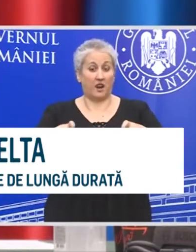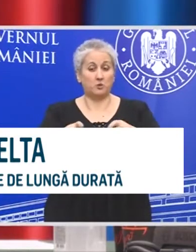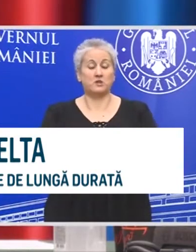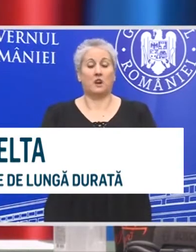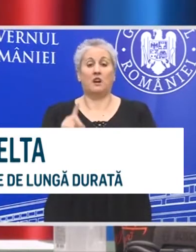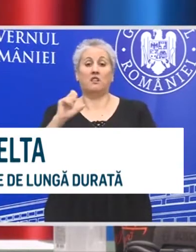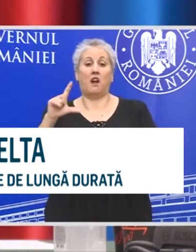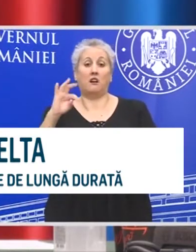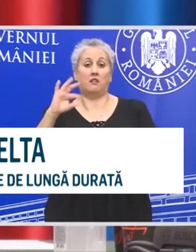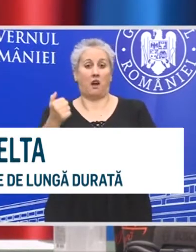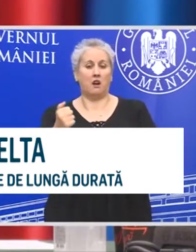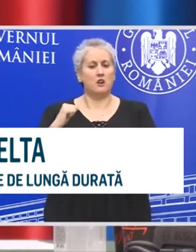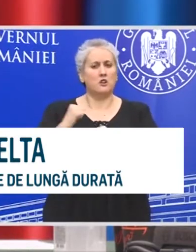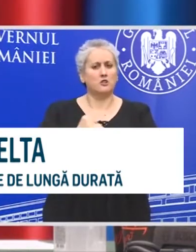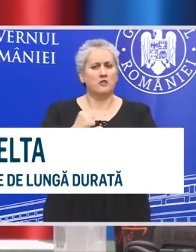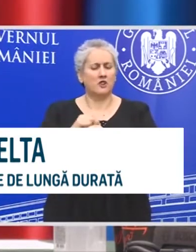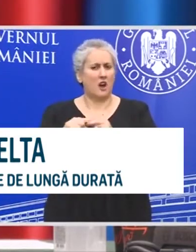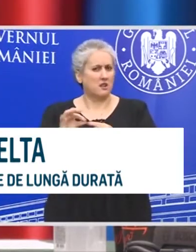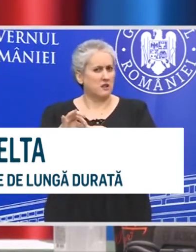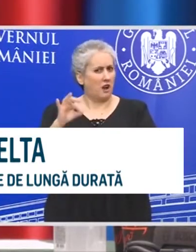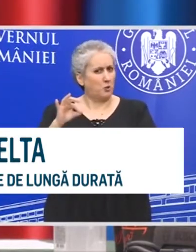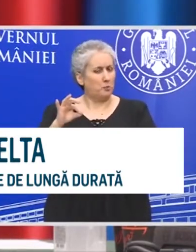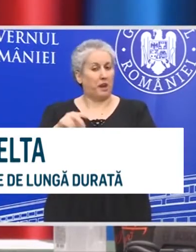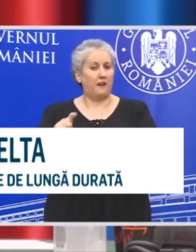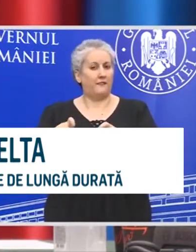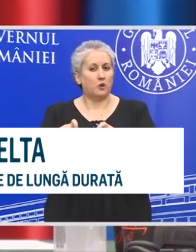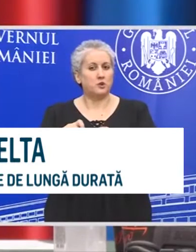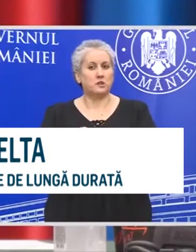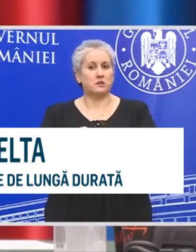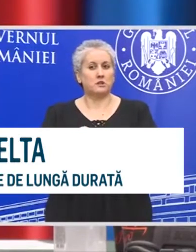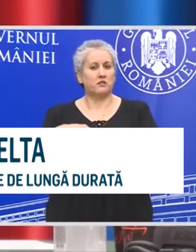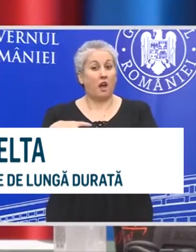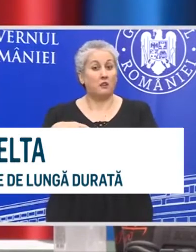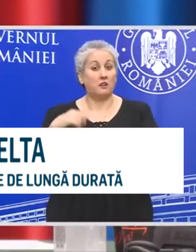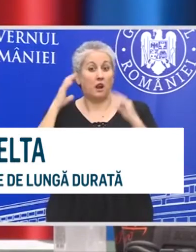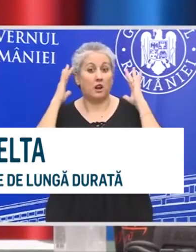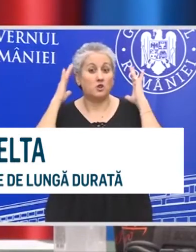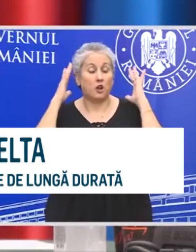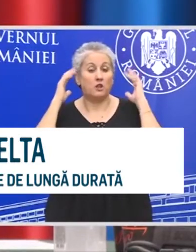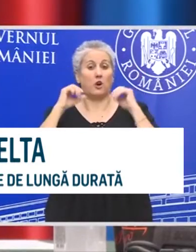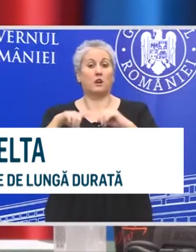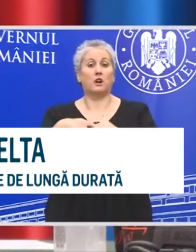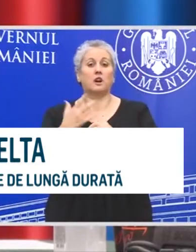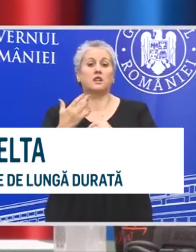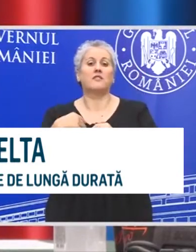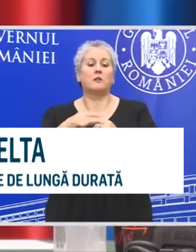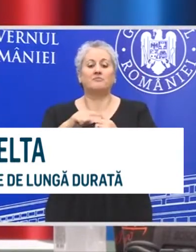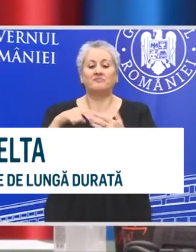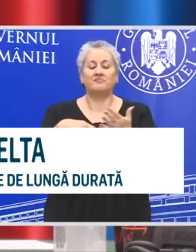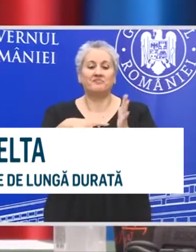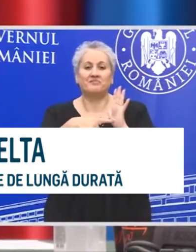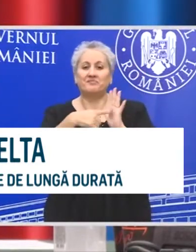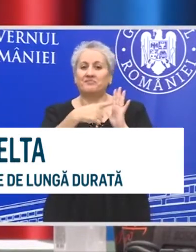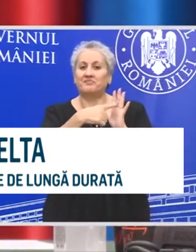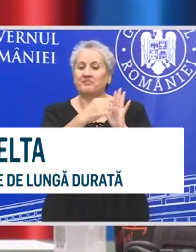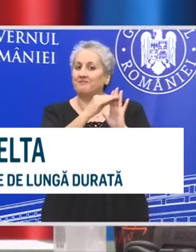ce face ca această tulpină să fie atât de îngrijorătoare sunt câteva elemente care țin pe de